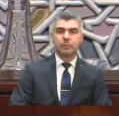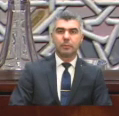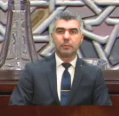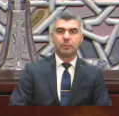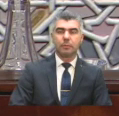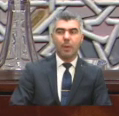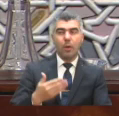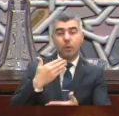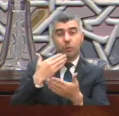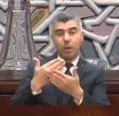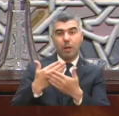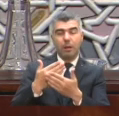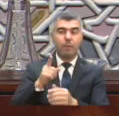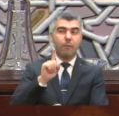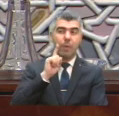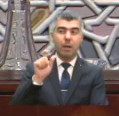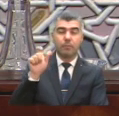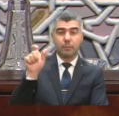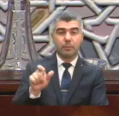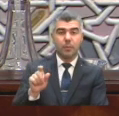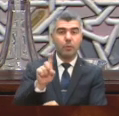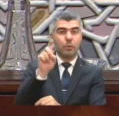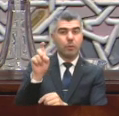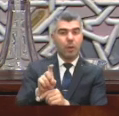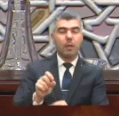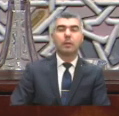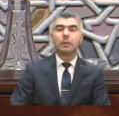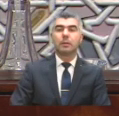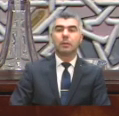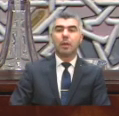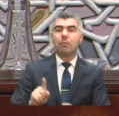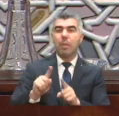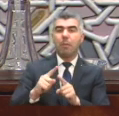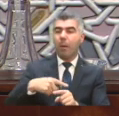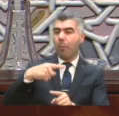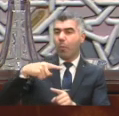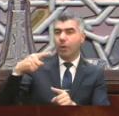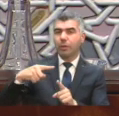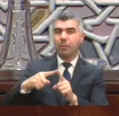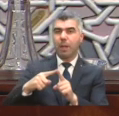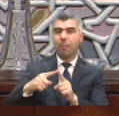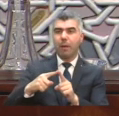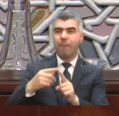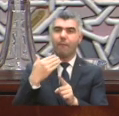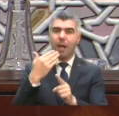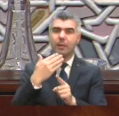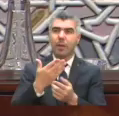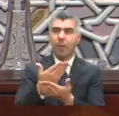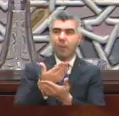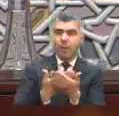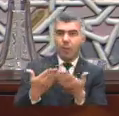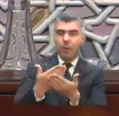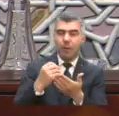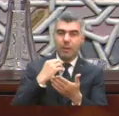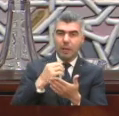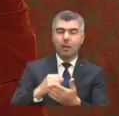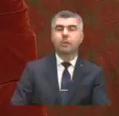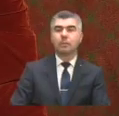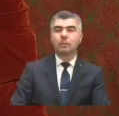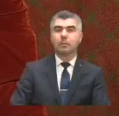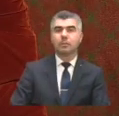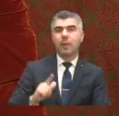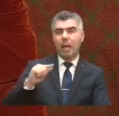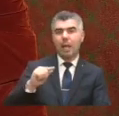تنشكر السيدة النائبة على طرح هذا السؤال. فهذه المؤشرات الفساد هي مؤشرات مركبة وتدعي تدخل